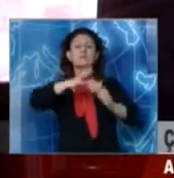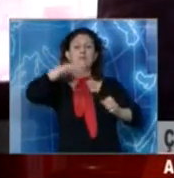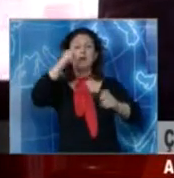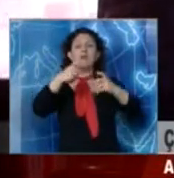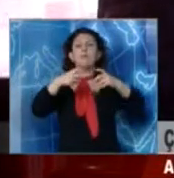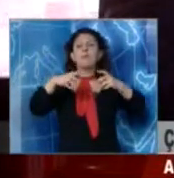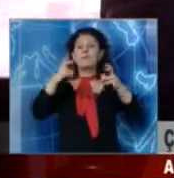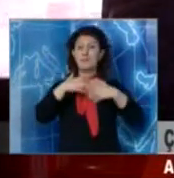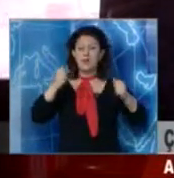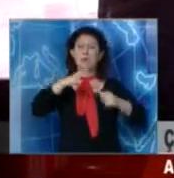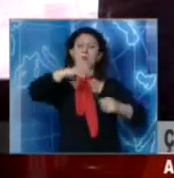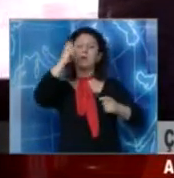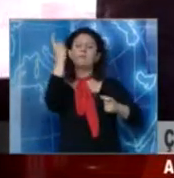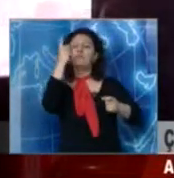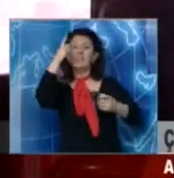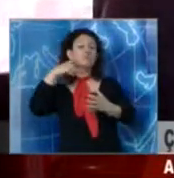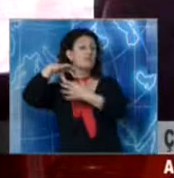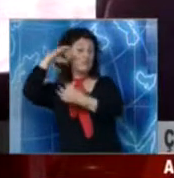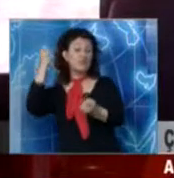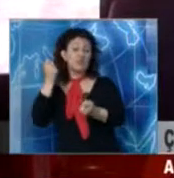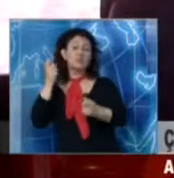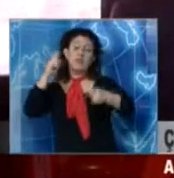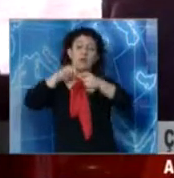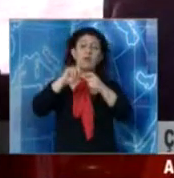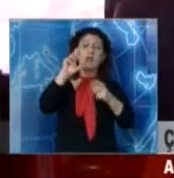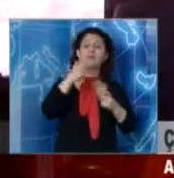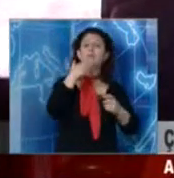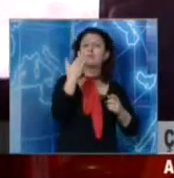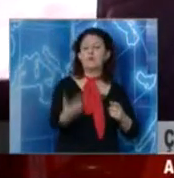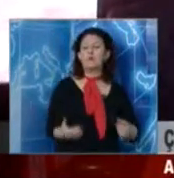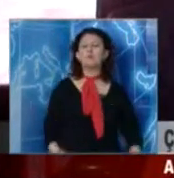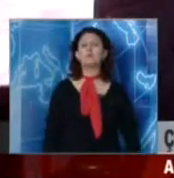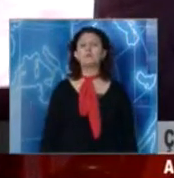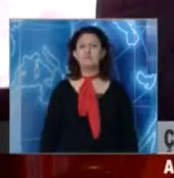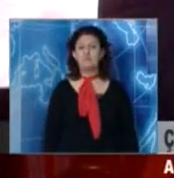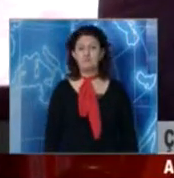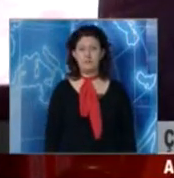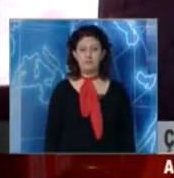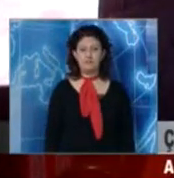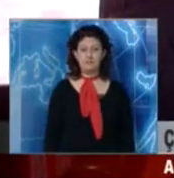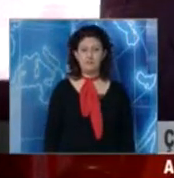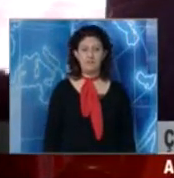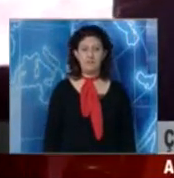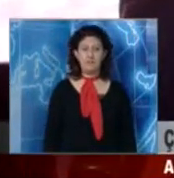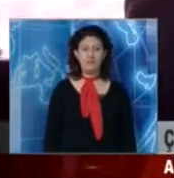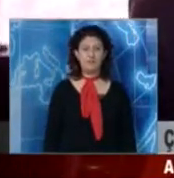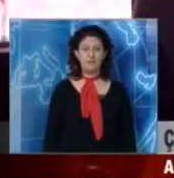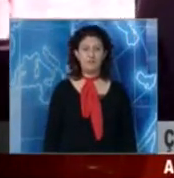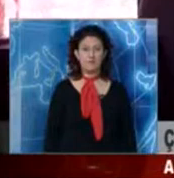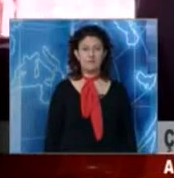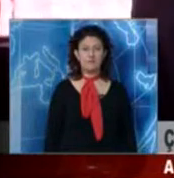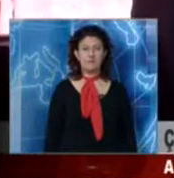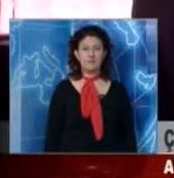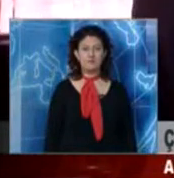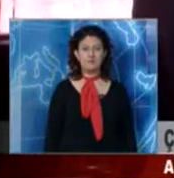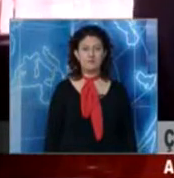sağlık personelinin atanması gerektiğini belirtti. Sağlık ocağında 18 tane personel ekip halinde hizmet verdi